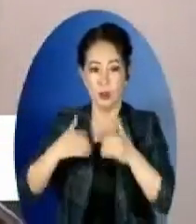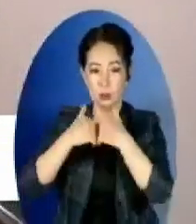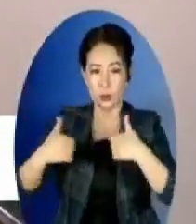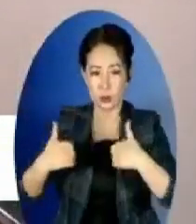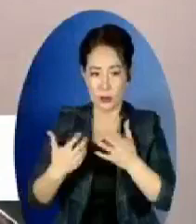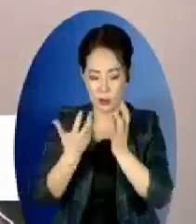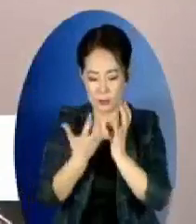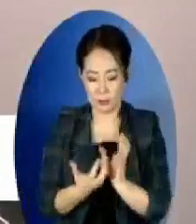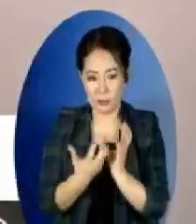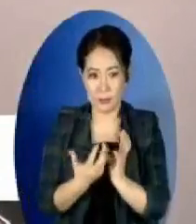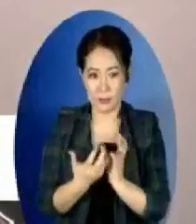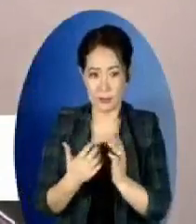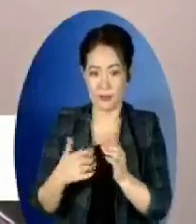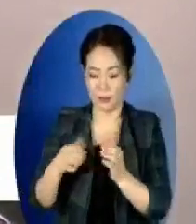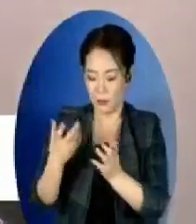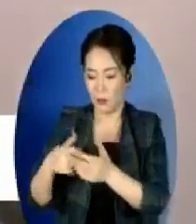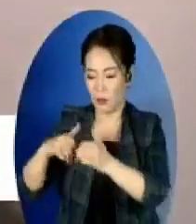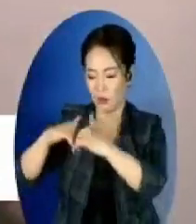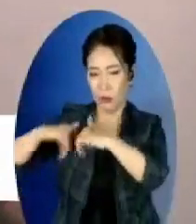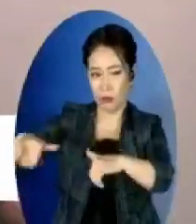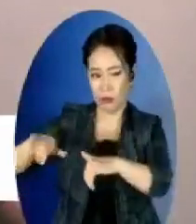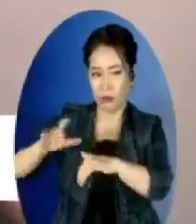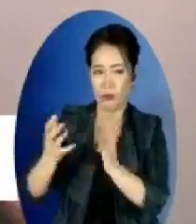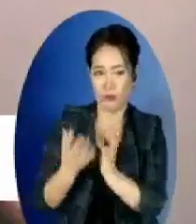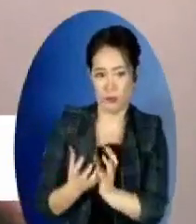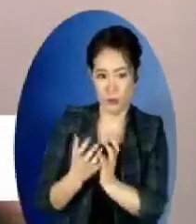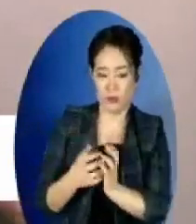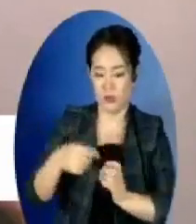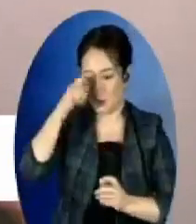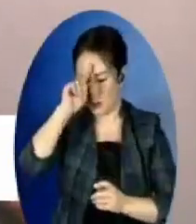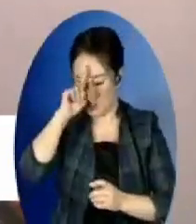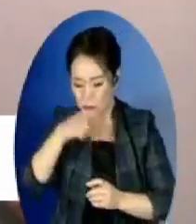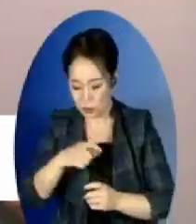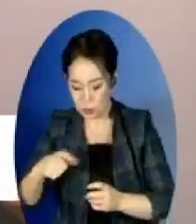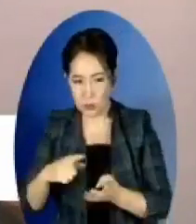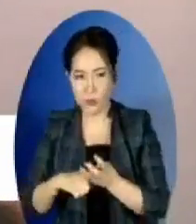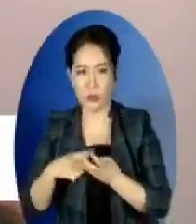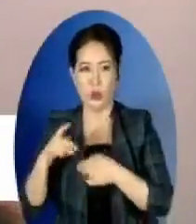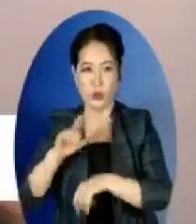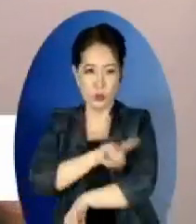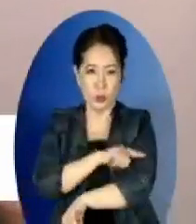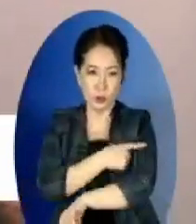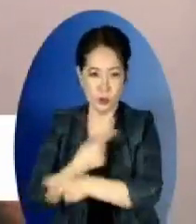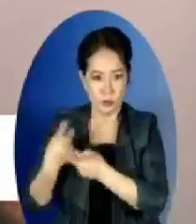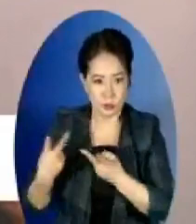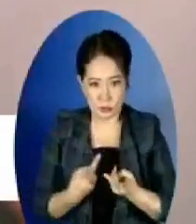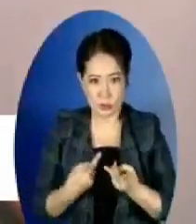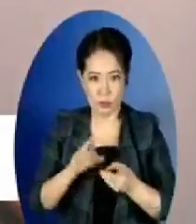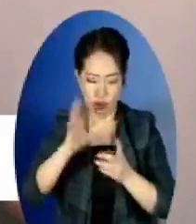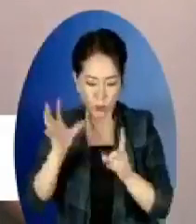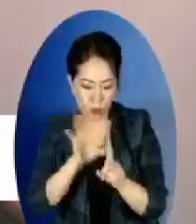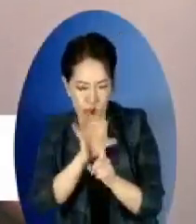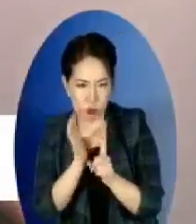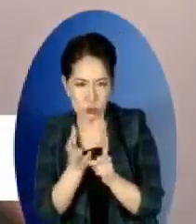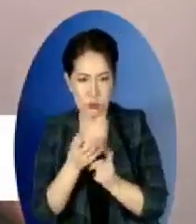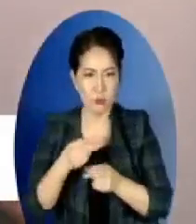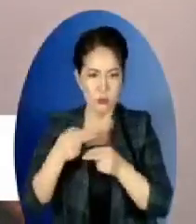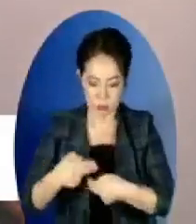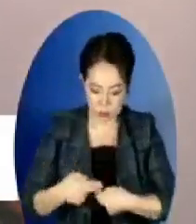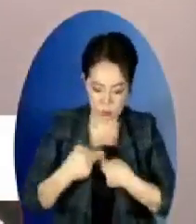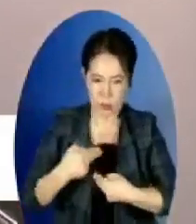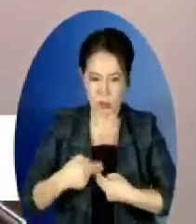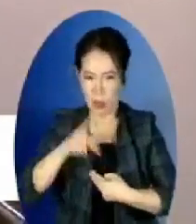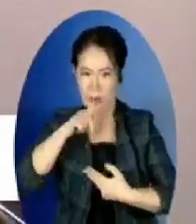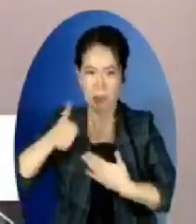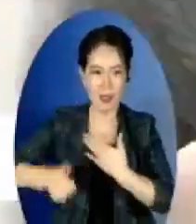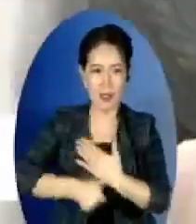тусгаарлалтанд байх хугацаанд болохоор эмч нар, сувлэгч нар маань бид нарт үнэхээр бүх төрлийн үйлчилгээг хангалттай